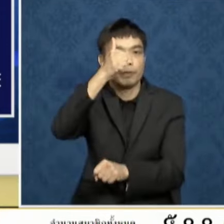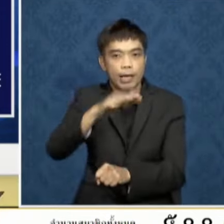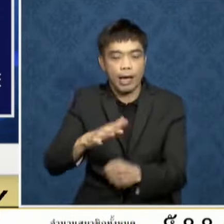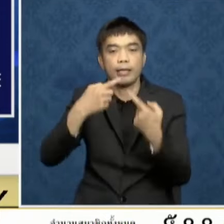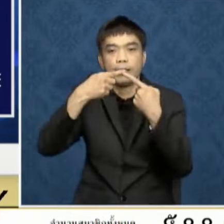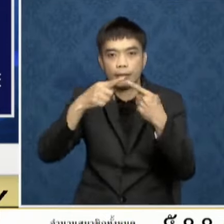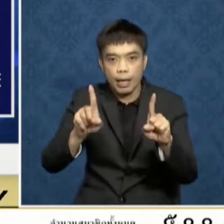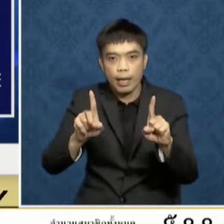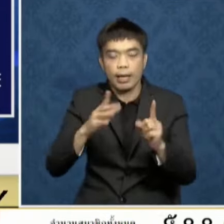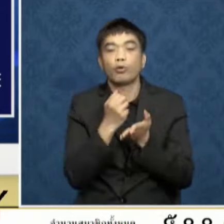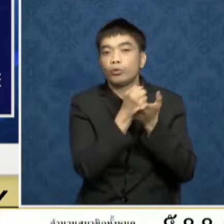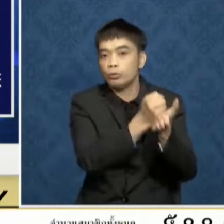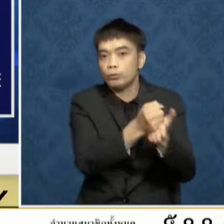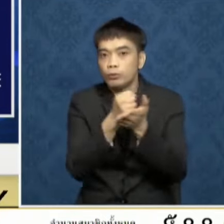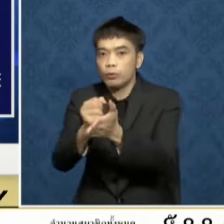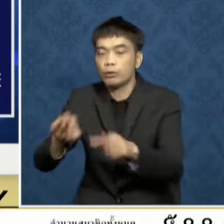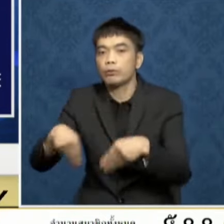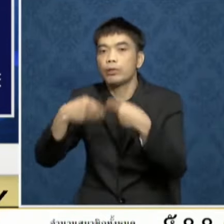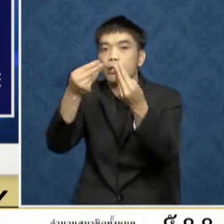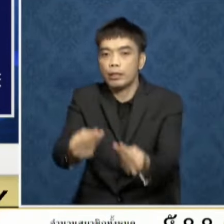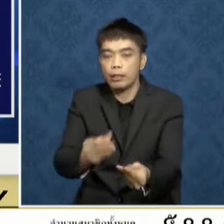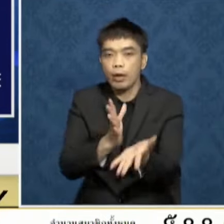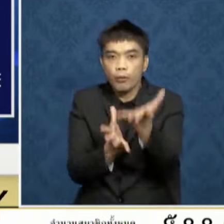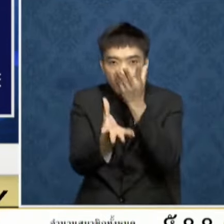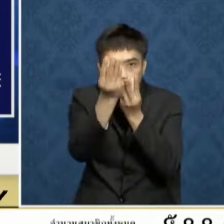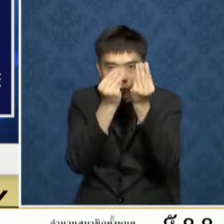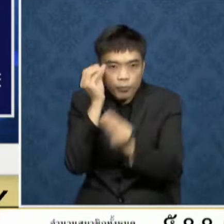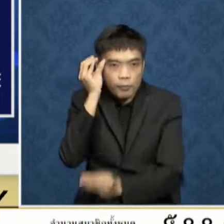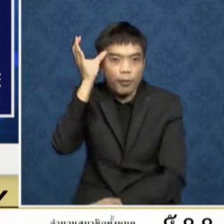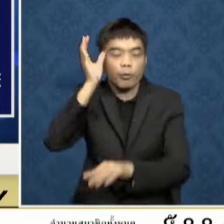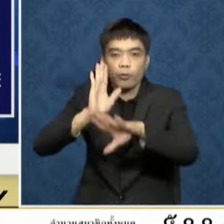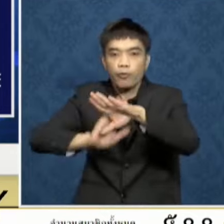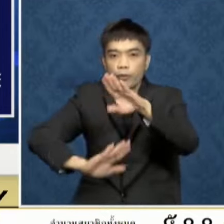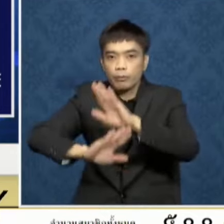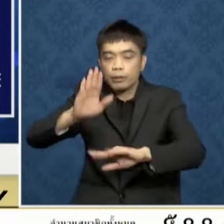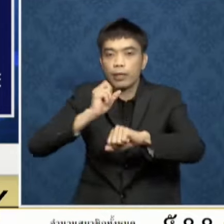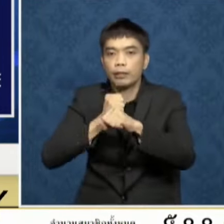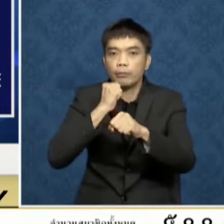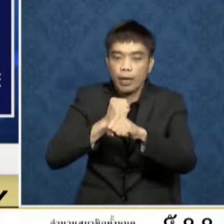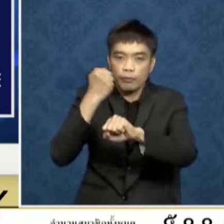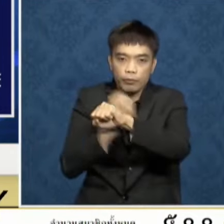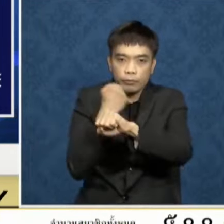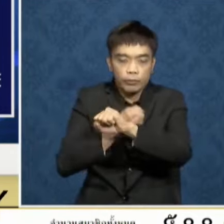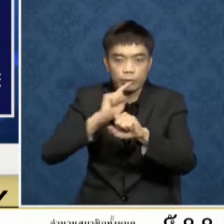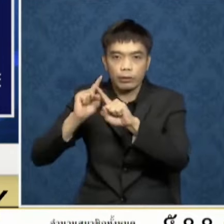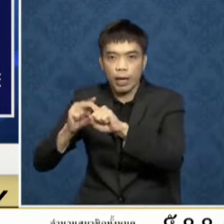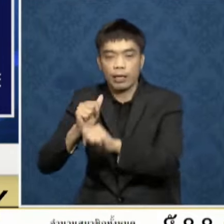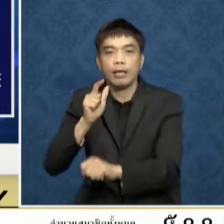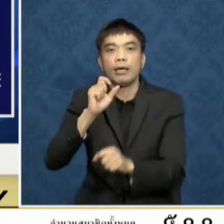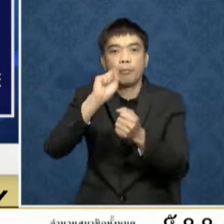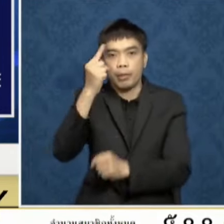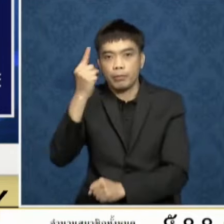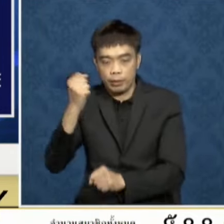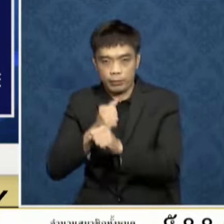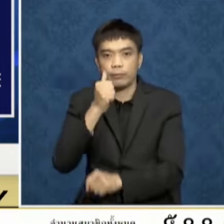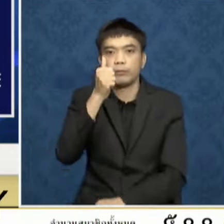เพียงทำให้เขาได้พัฒนาทักษะฝีมือแรงงานหรือการอัพสกิลและรีสกิลให้พวกเขาทันต่อความเปลี่ยนแปลงและวิกฤตต่างๆที่